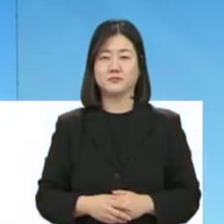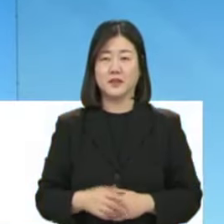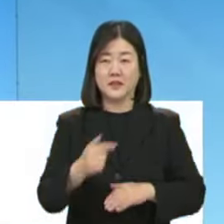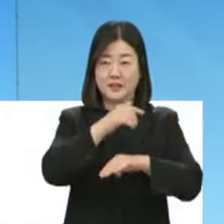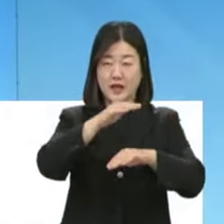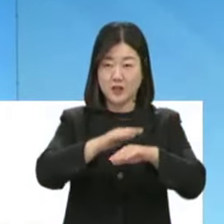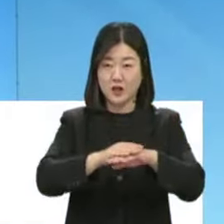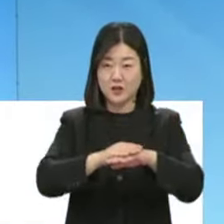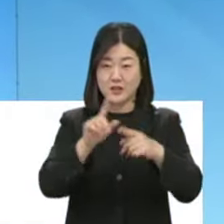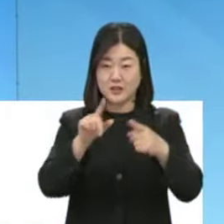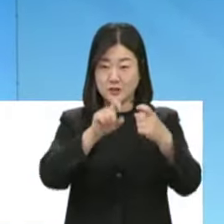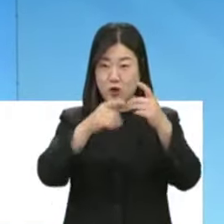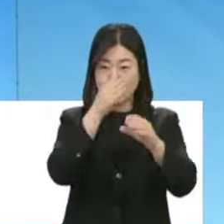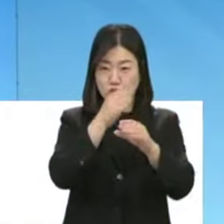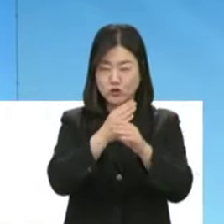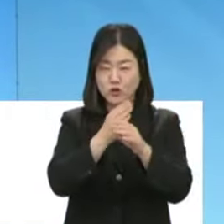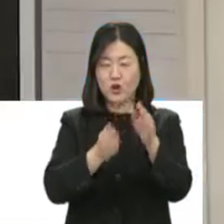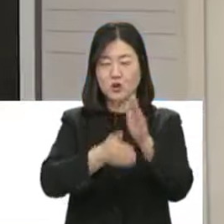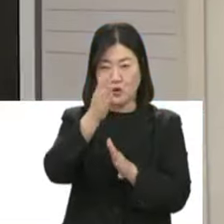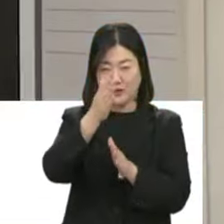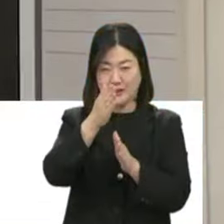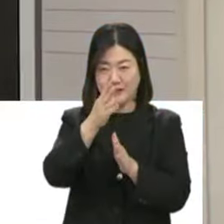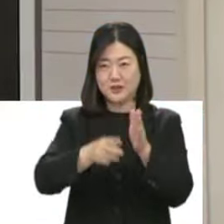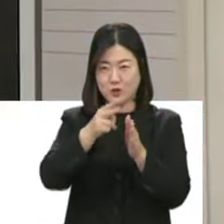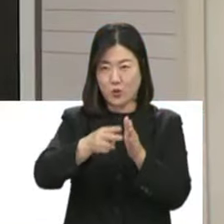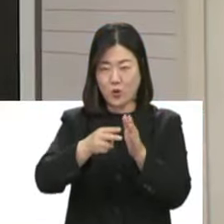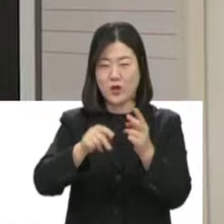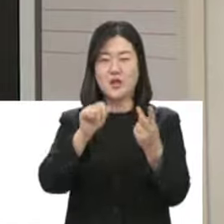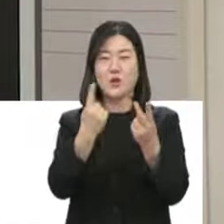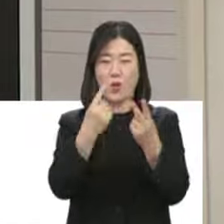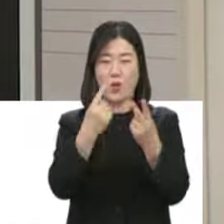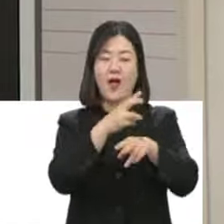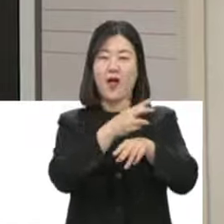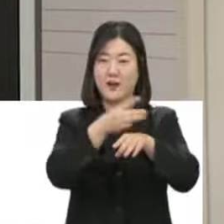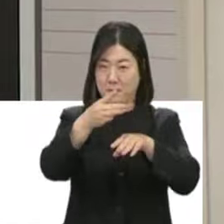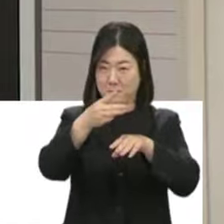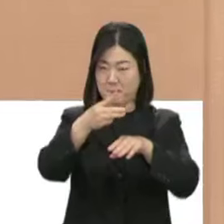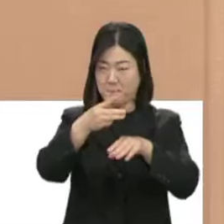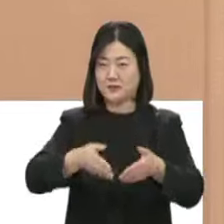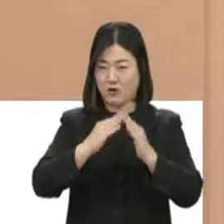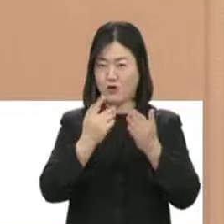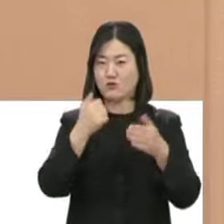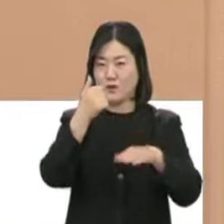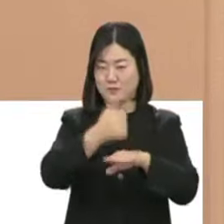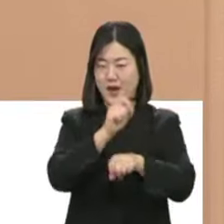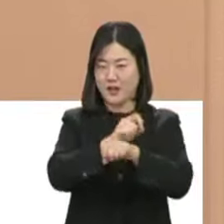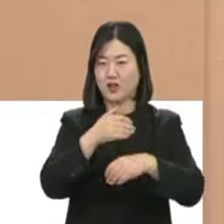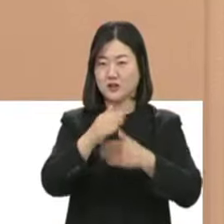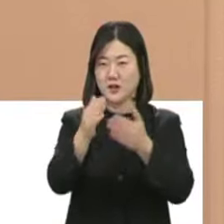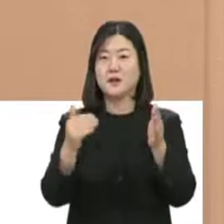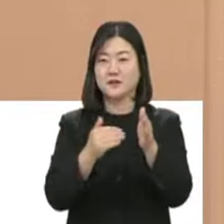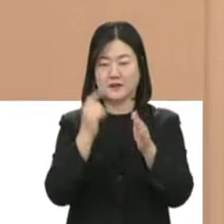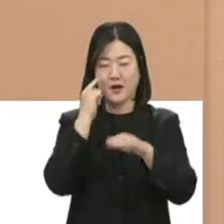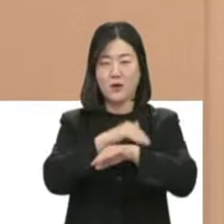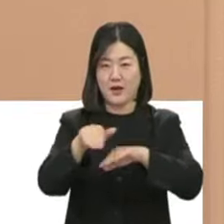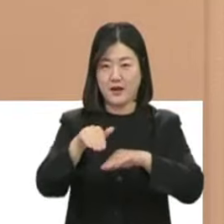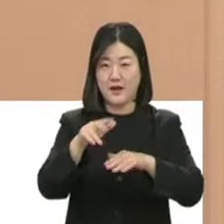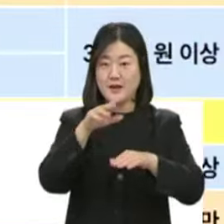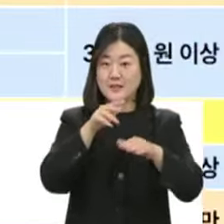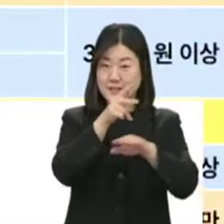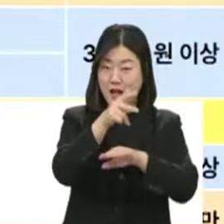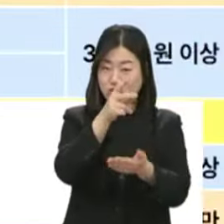대전시가 이달 중 도시철도 이호선 트램을 착공하기 위해 막바지 행정 절차에 돌입했습니다시는 지난 9월 차량